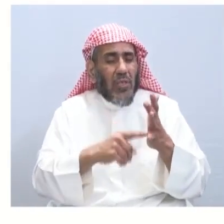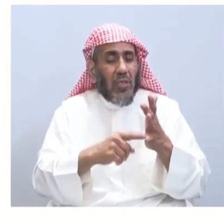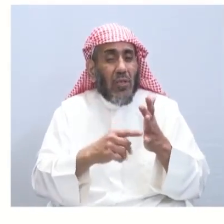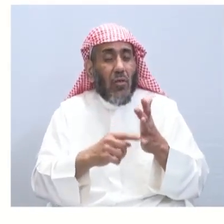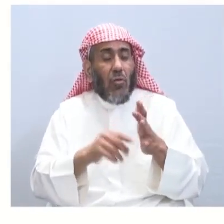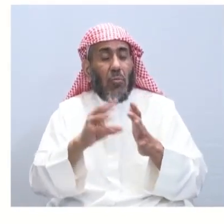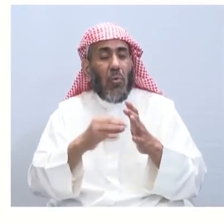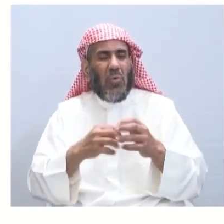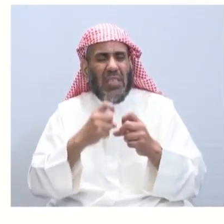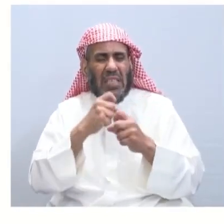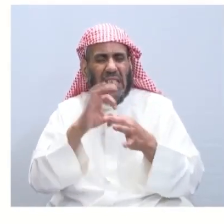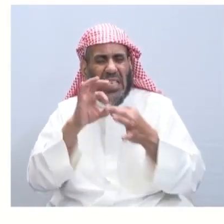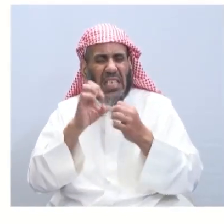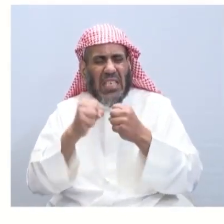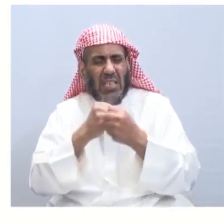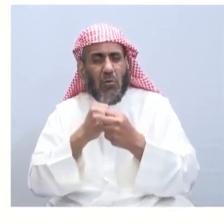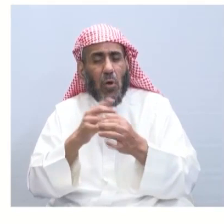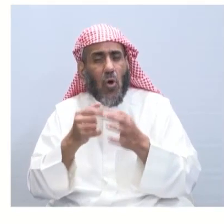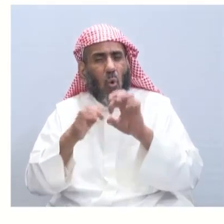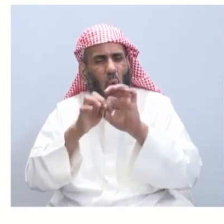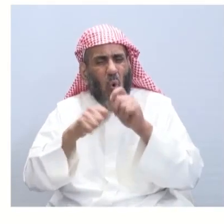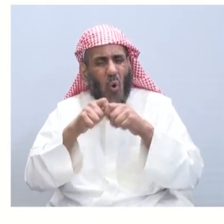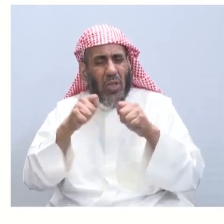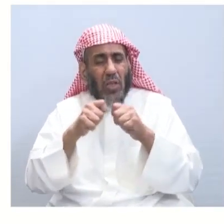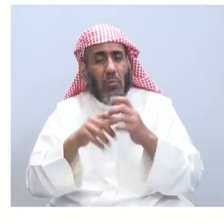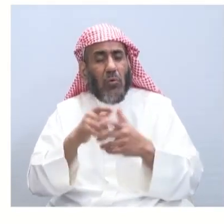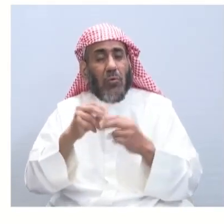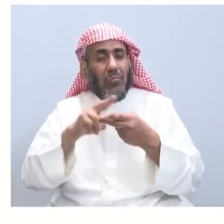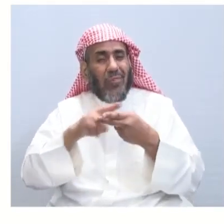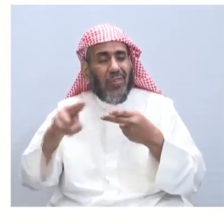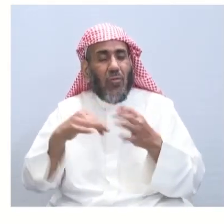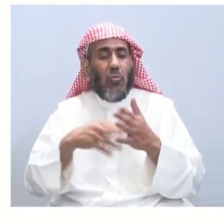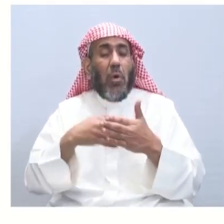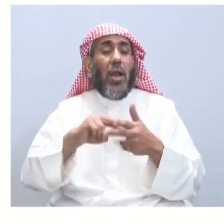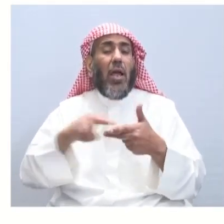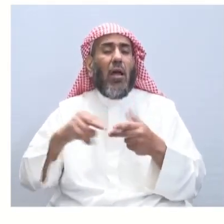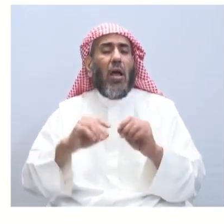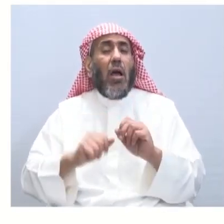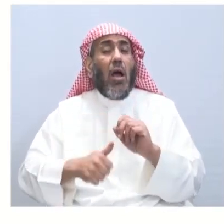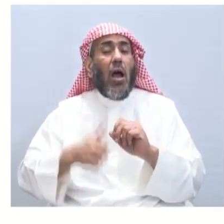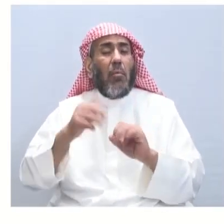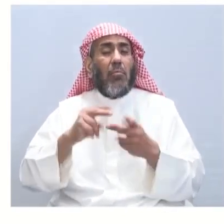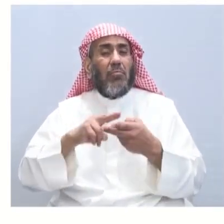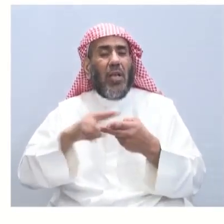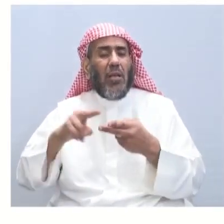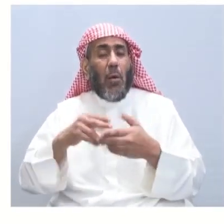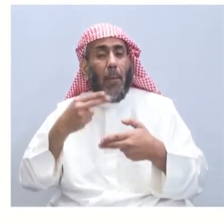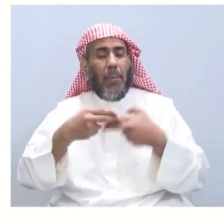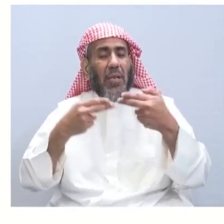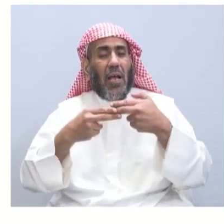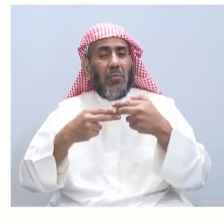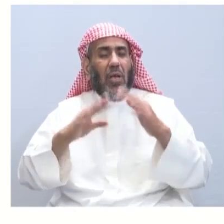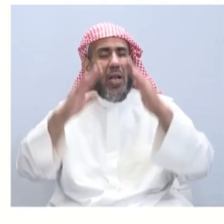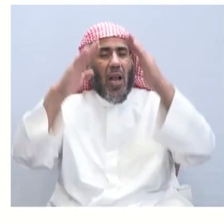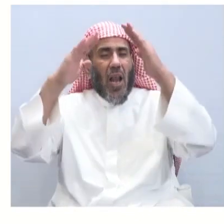الوسط الامور تتاز حتى تصير مرحله عقده ثم يسق الكاتب فيها الحل ثم النهايه غالبا يعني اما بيكون مثلا البناء بشكل هرمي